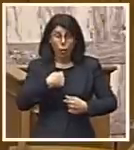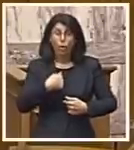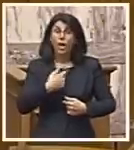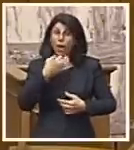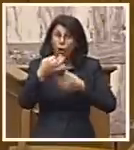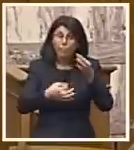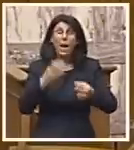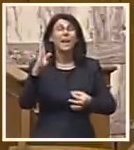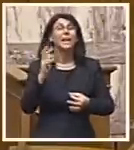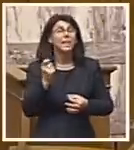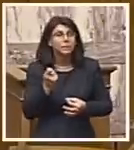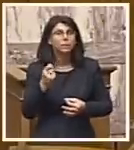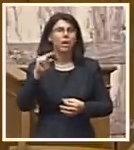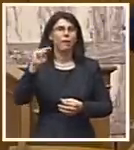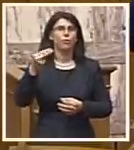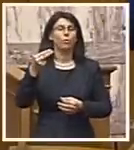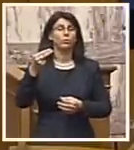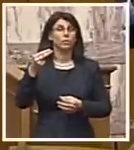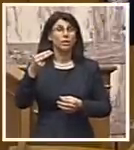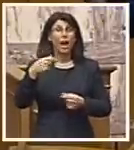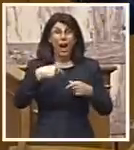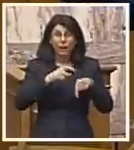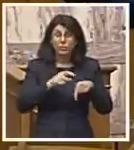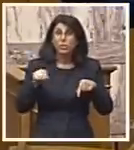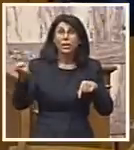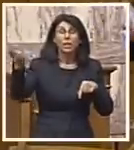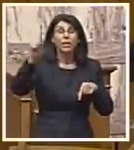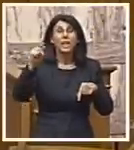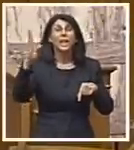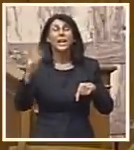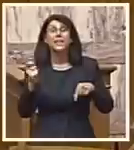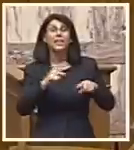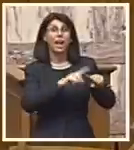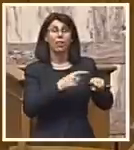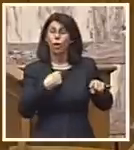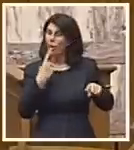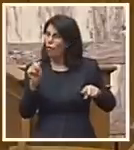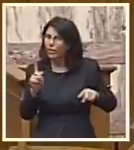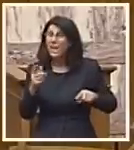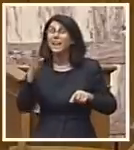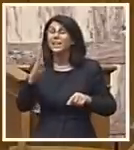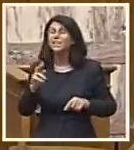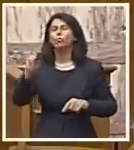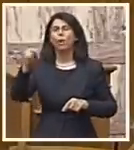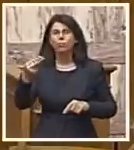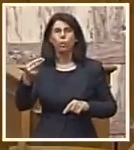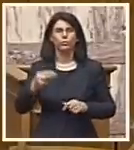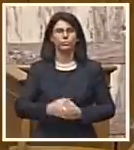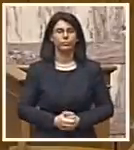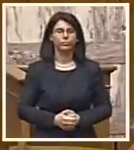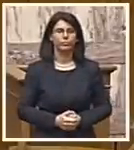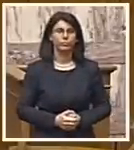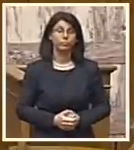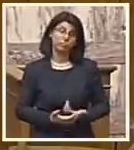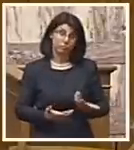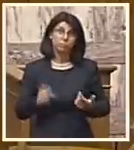ευρώ, όταν όλοι οι άλλοι μιλούσαν μόνο για την κρίση της Ελλάδας. Βεβαίως έχουμε ευθύνη.